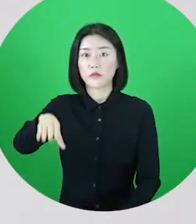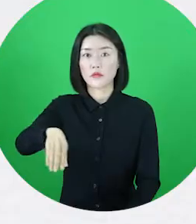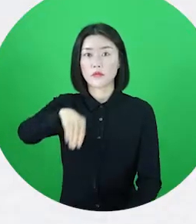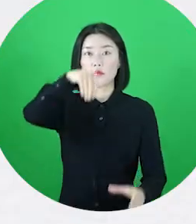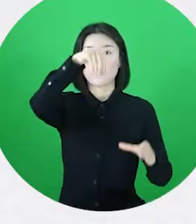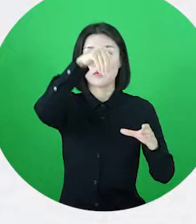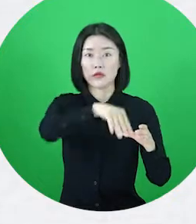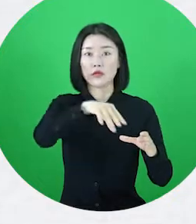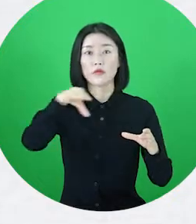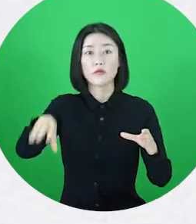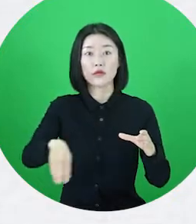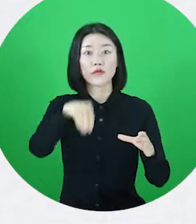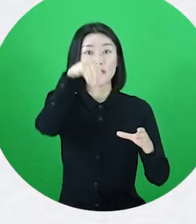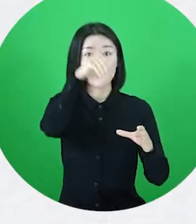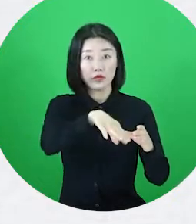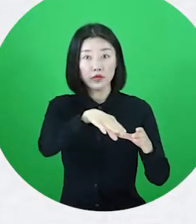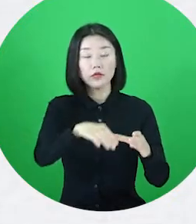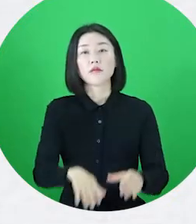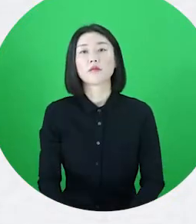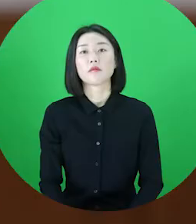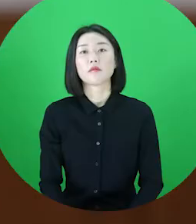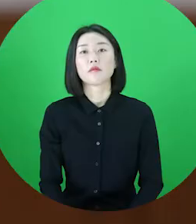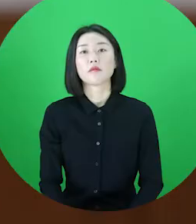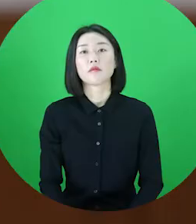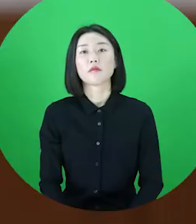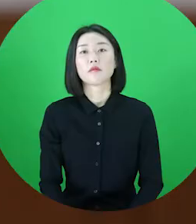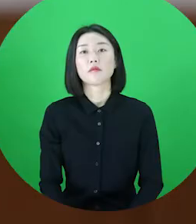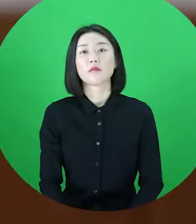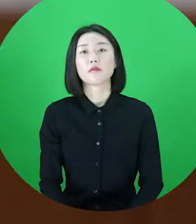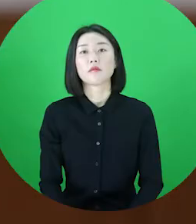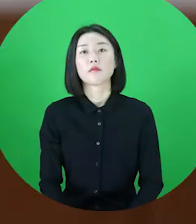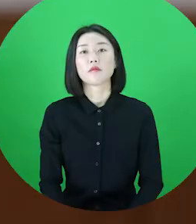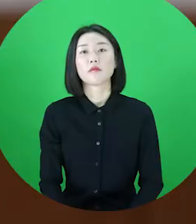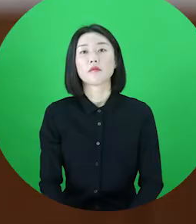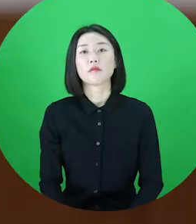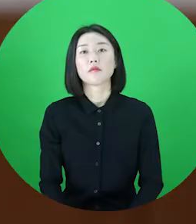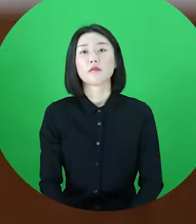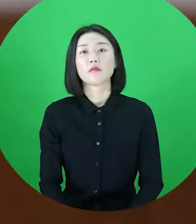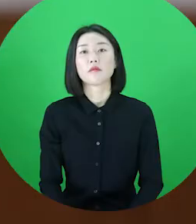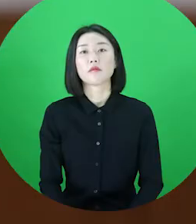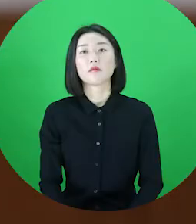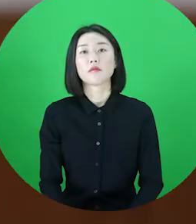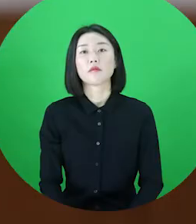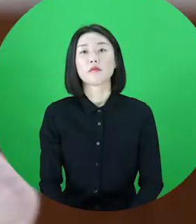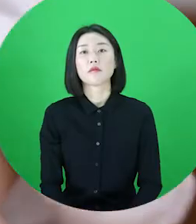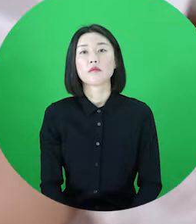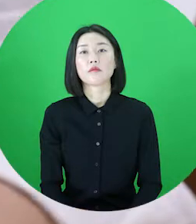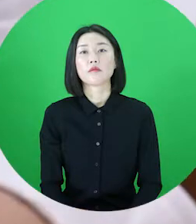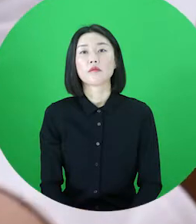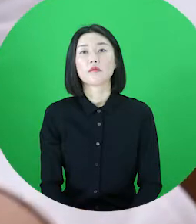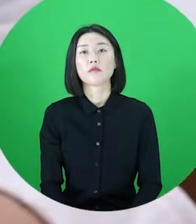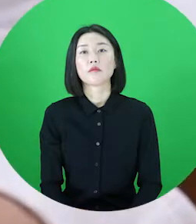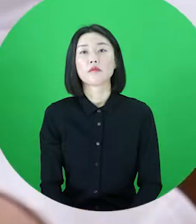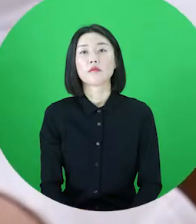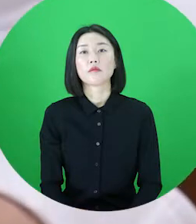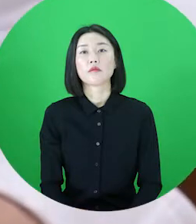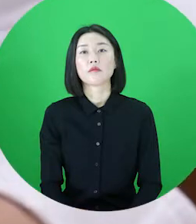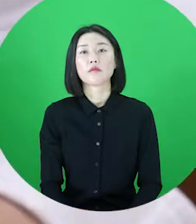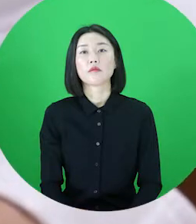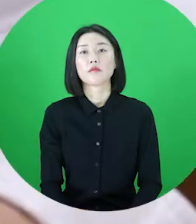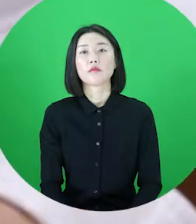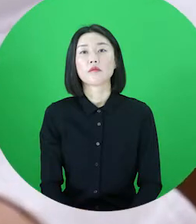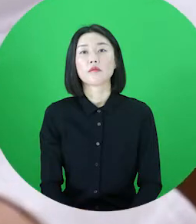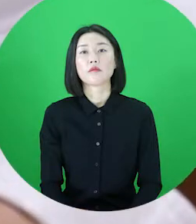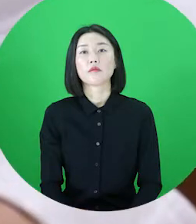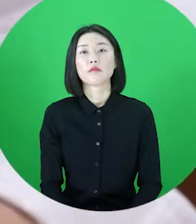담아주세요. 여기서 잠깐. 영상에서는 재료의 내용물과 양을 보기 위해 투명